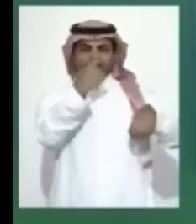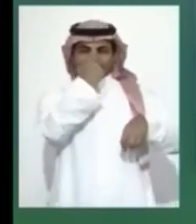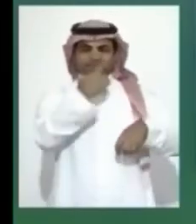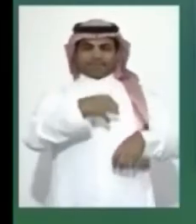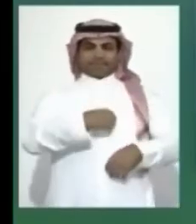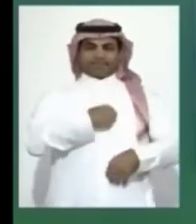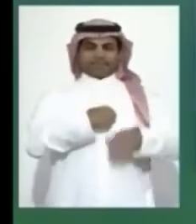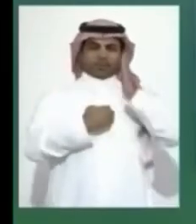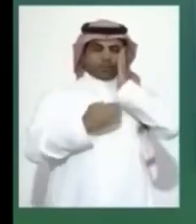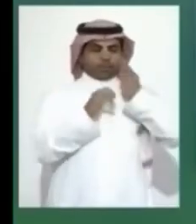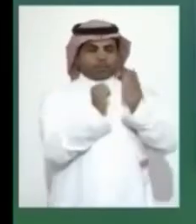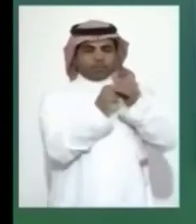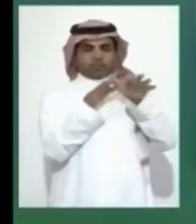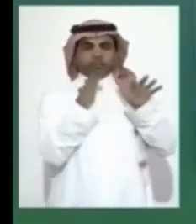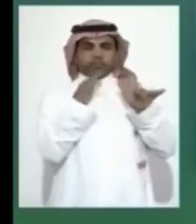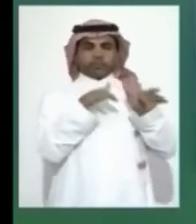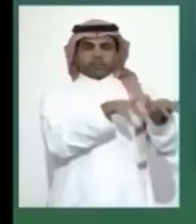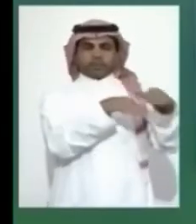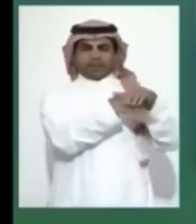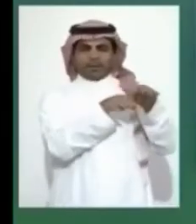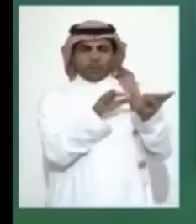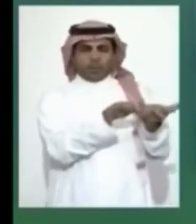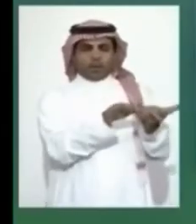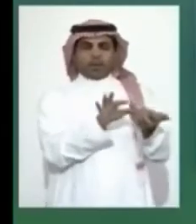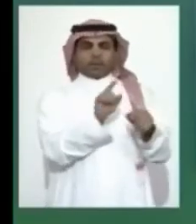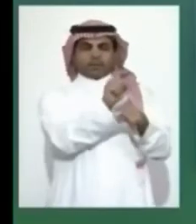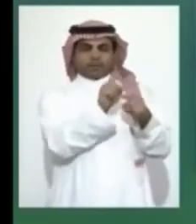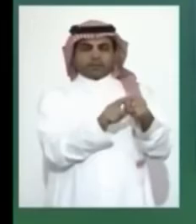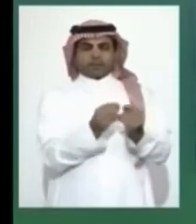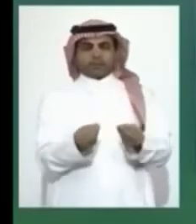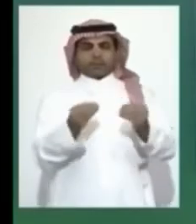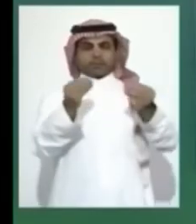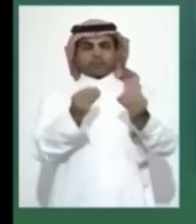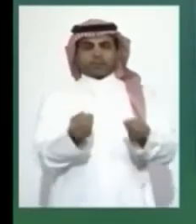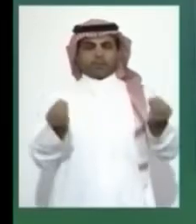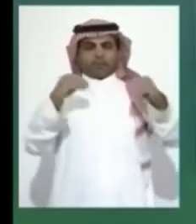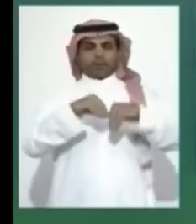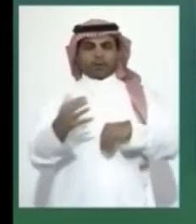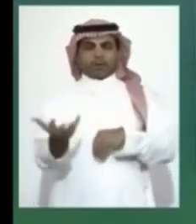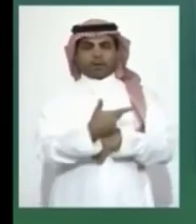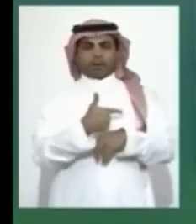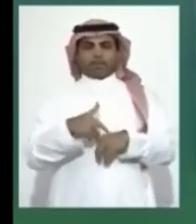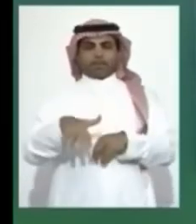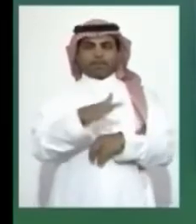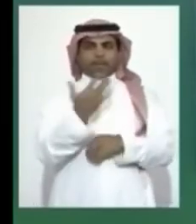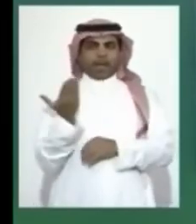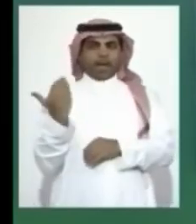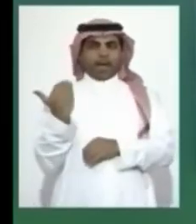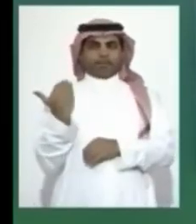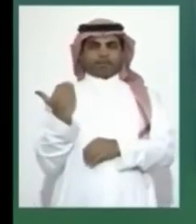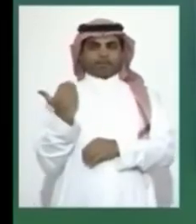حالات ارتبطت بالأحياء المكتظة وشكلت نسبة، مثل ما لاحظنا أنه النسبة كانت مثلا في يوم أمس